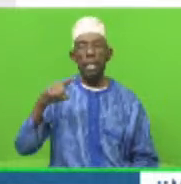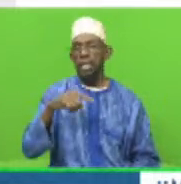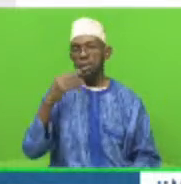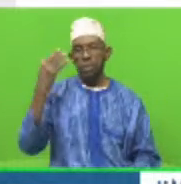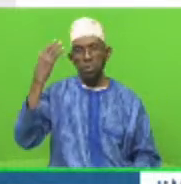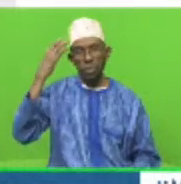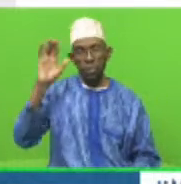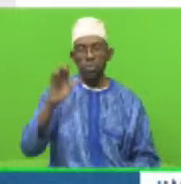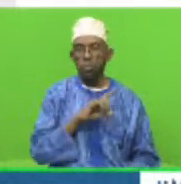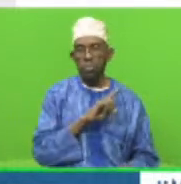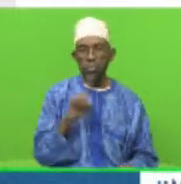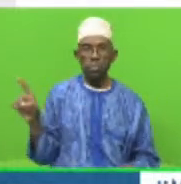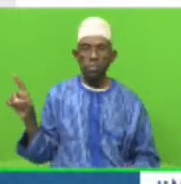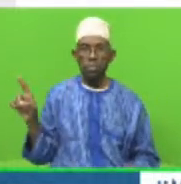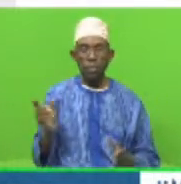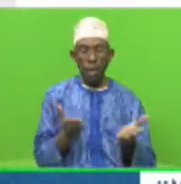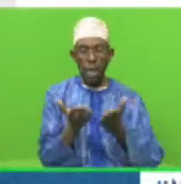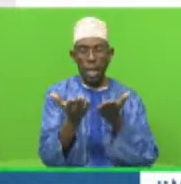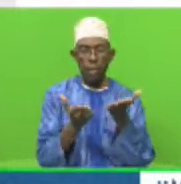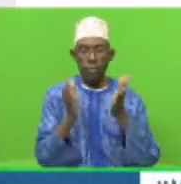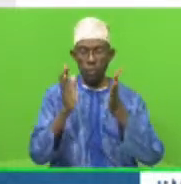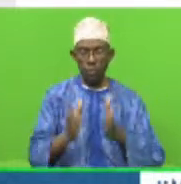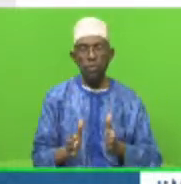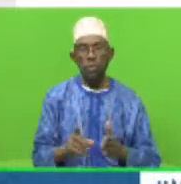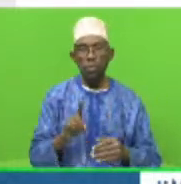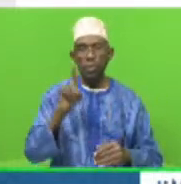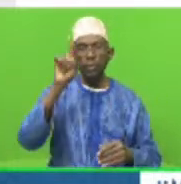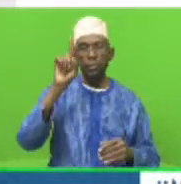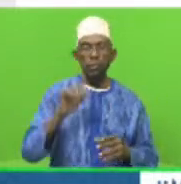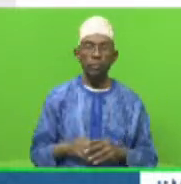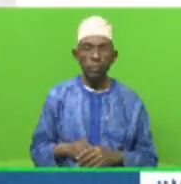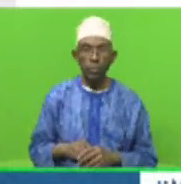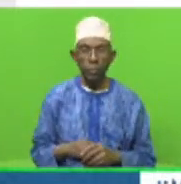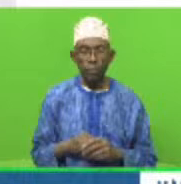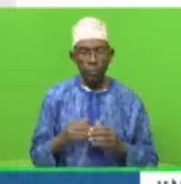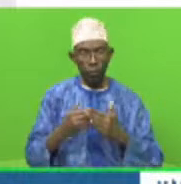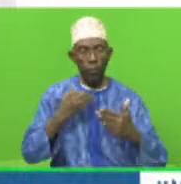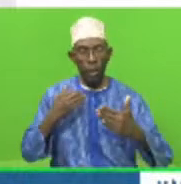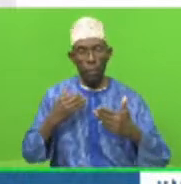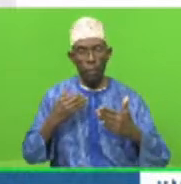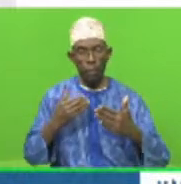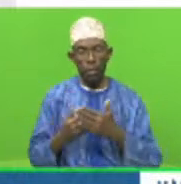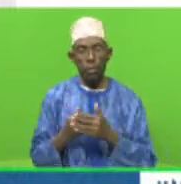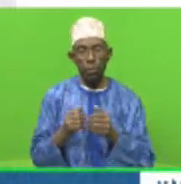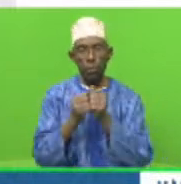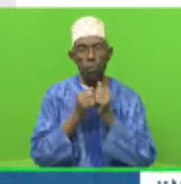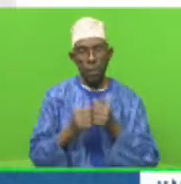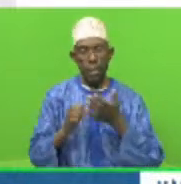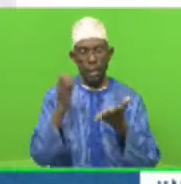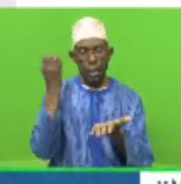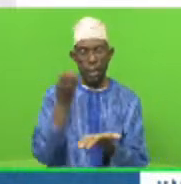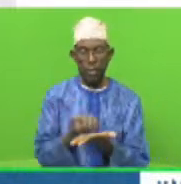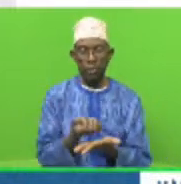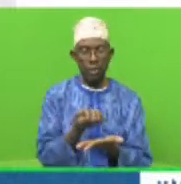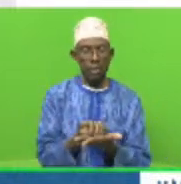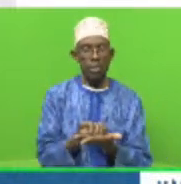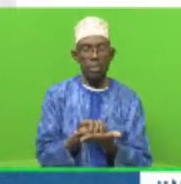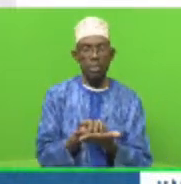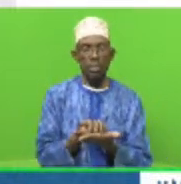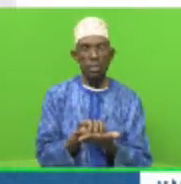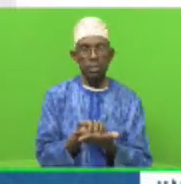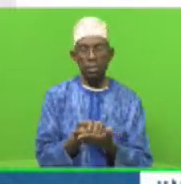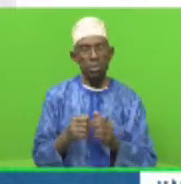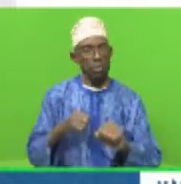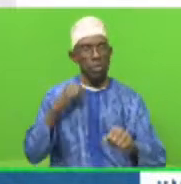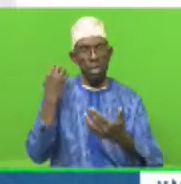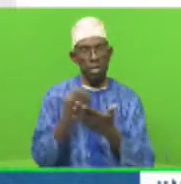أفعل. عباد الله، أما التقليد وهو أخذ القول من غير معرفة دليله أو قبول قول الغير